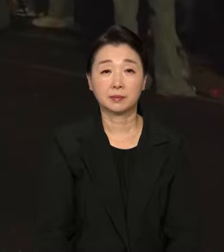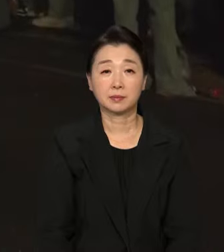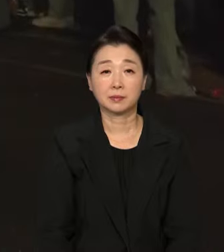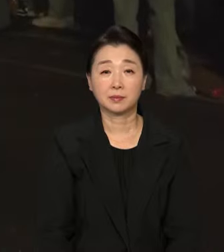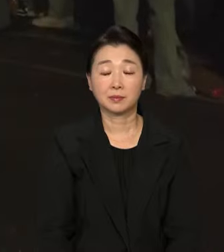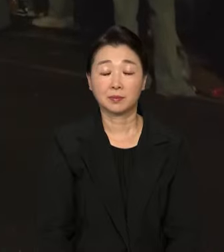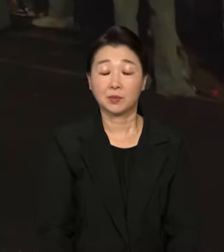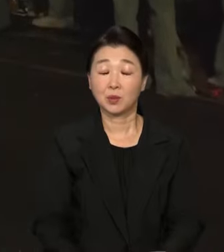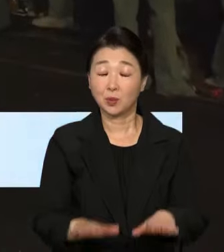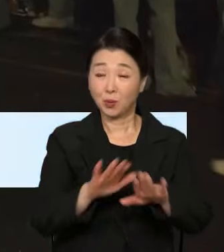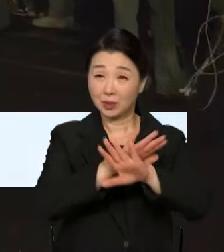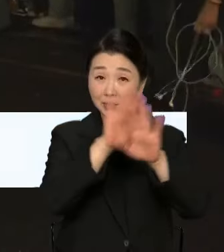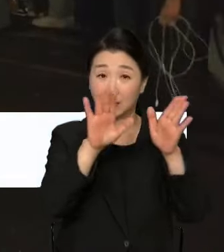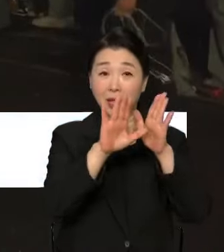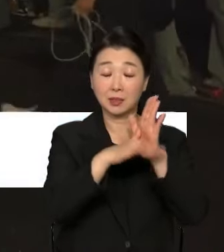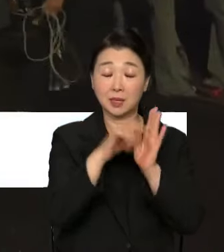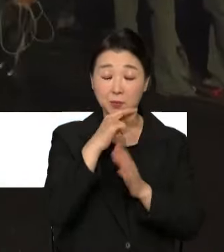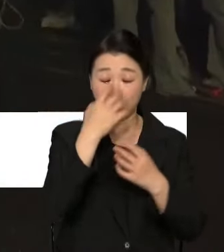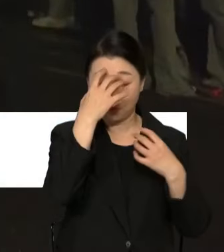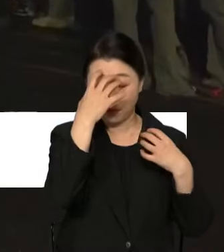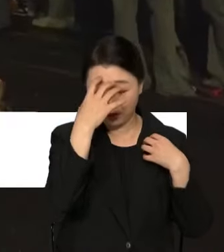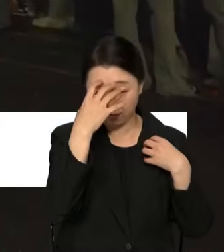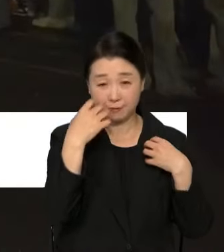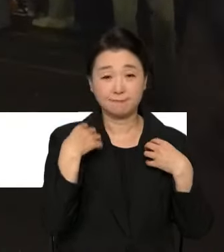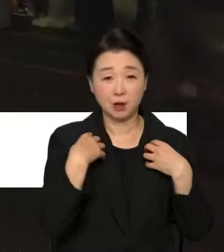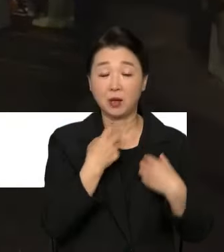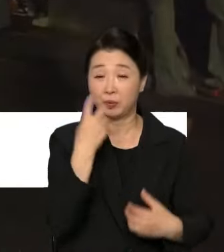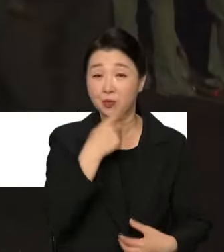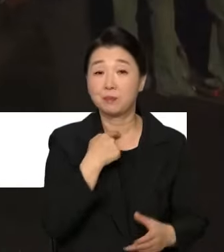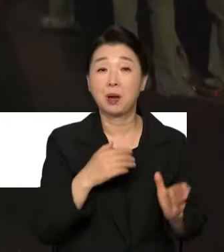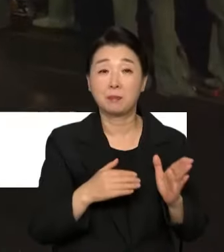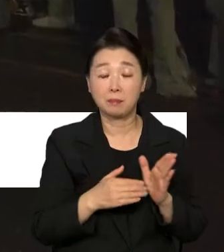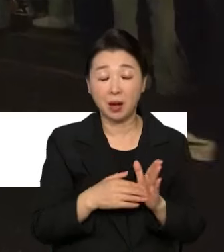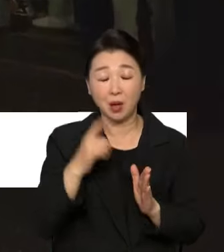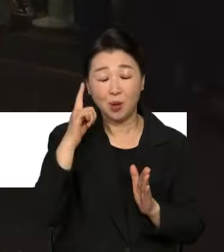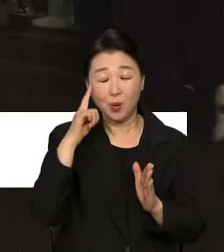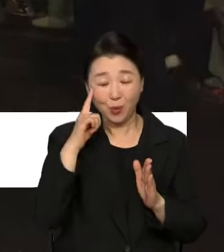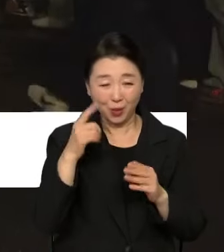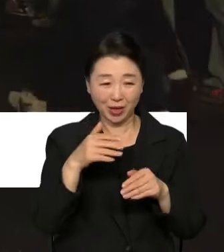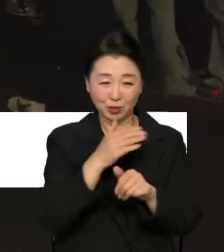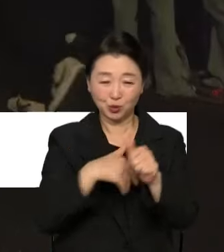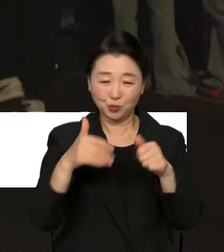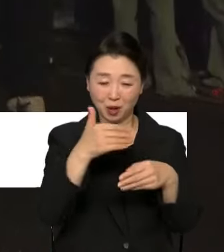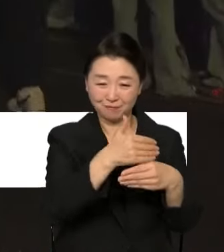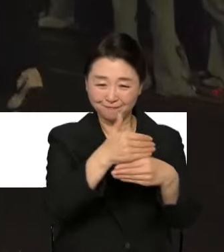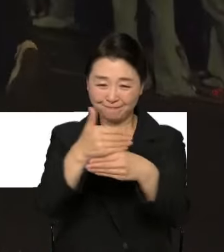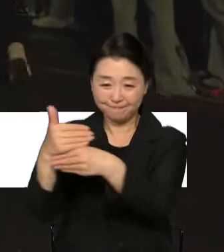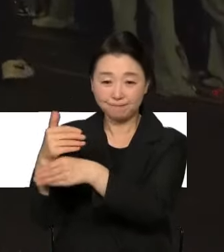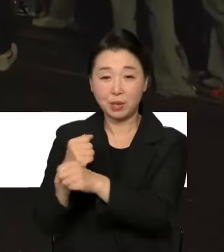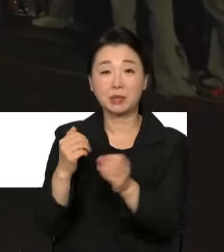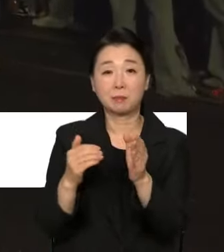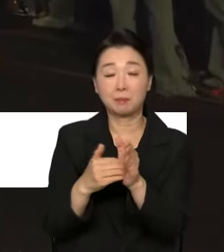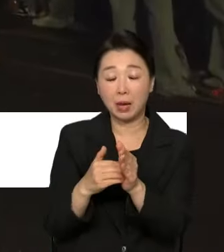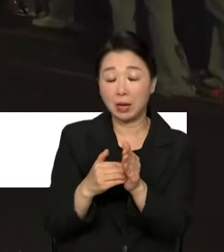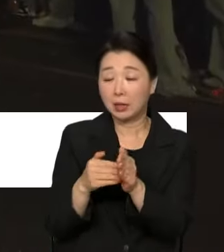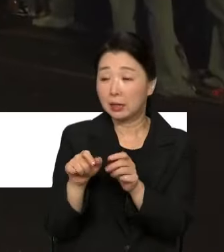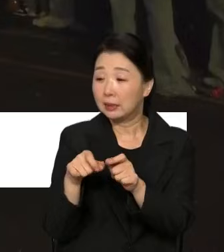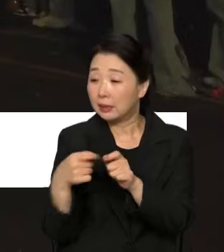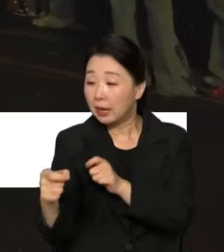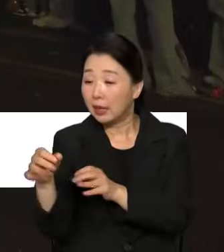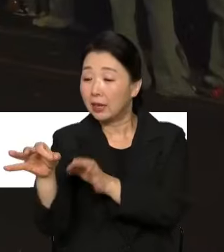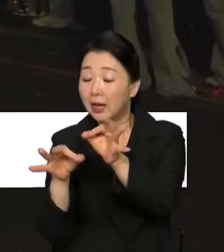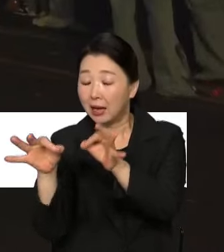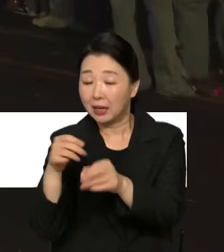네, 오늘 낮 시간에 백악관도 둘러봤는데요. 여전히 주변은 펜스로 장벽이 세워졌고 인근 가게들도 나무 가림막을 하는